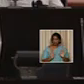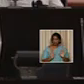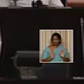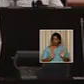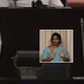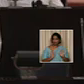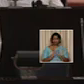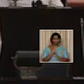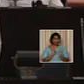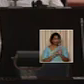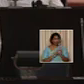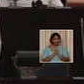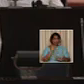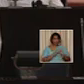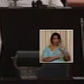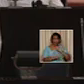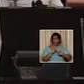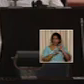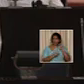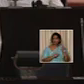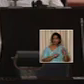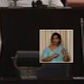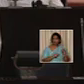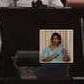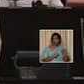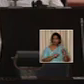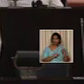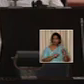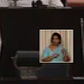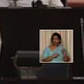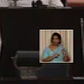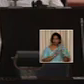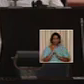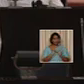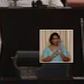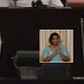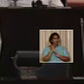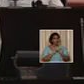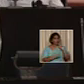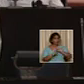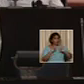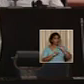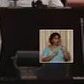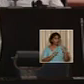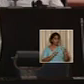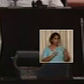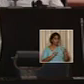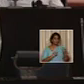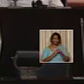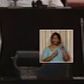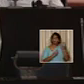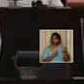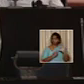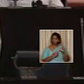मंत्री तुमला एमती तुमला ने मंत्री तुमला एमती तुमला